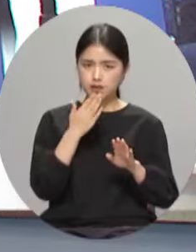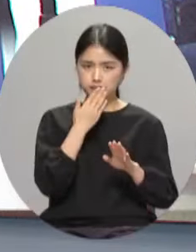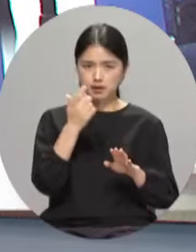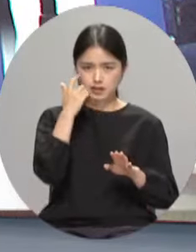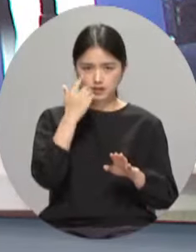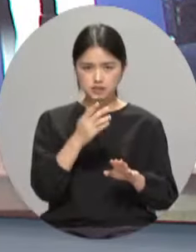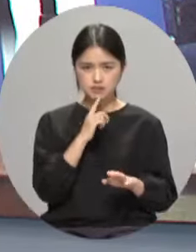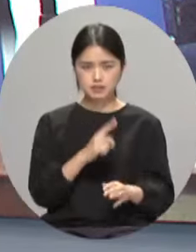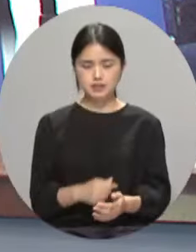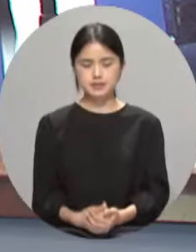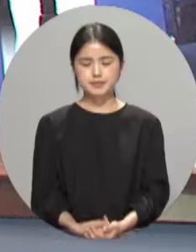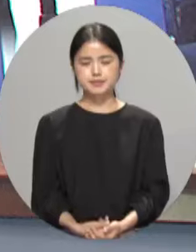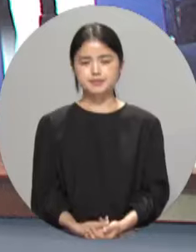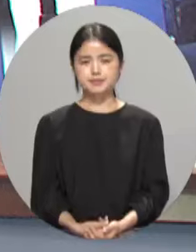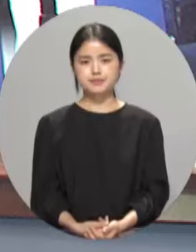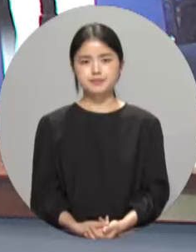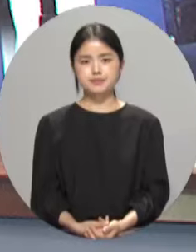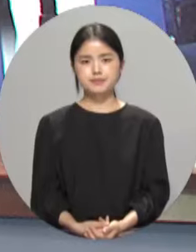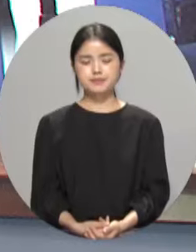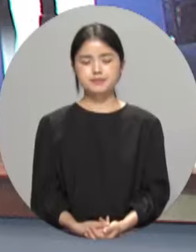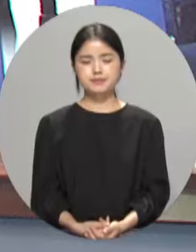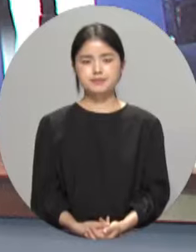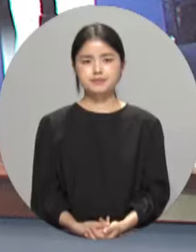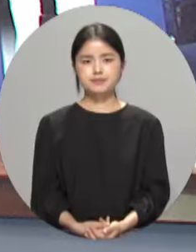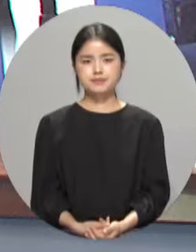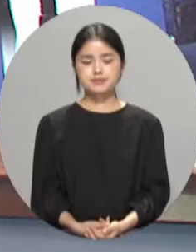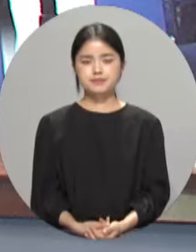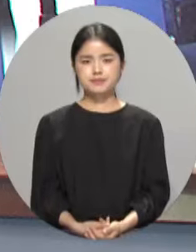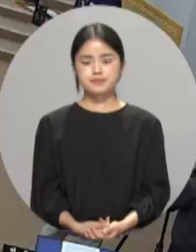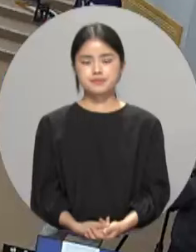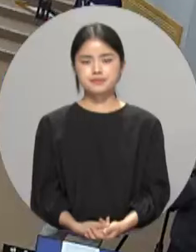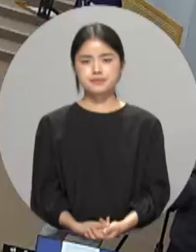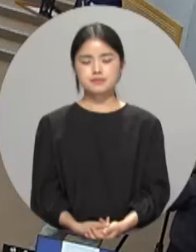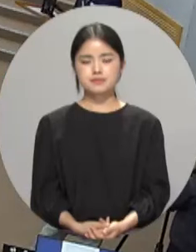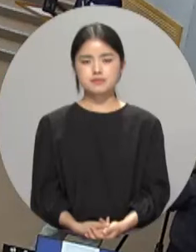있을지는 미지수입니다. 강동엽 기자입니다.